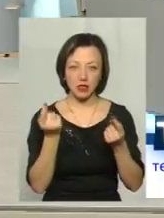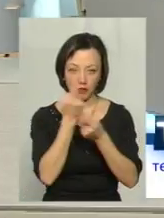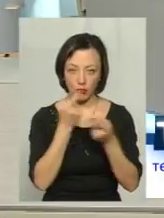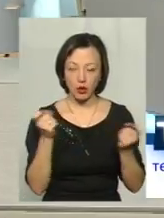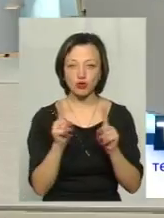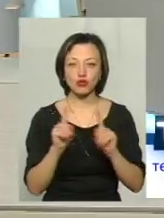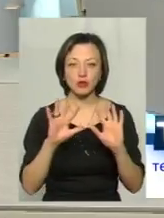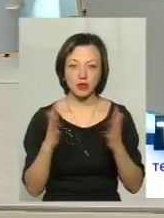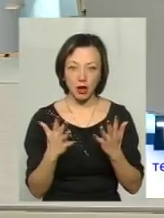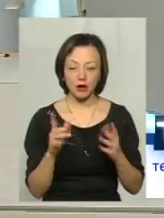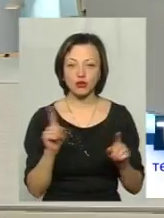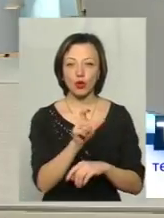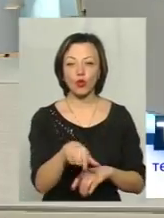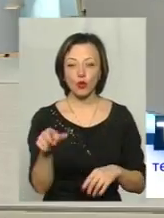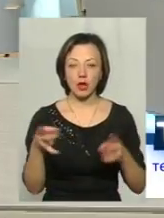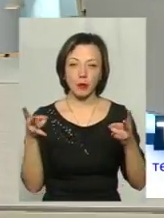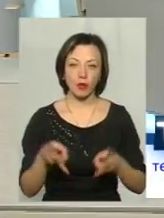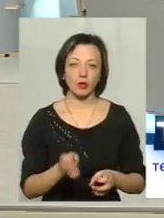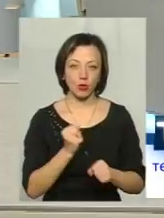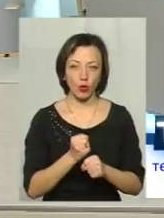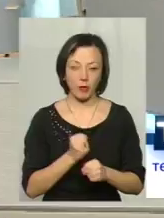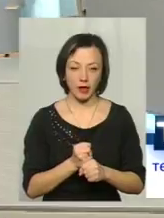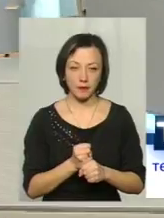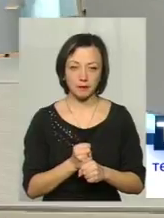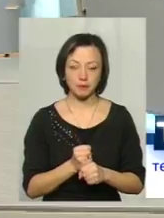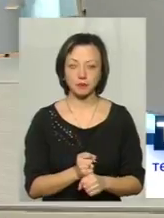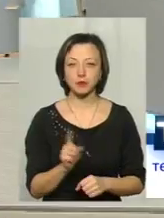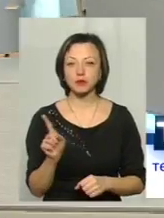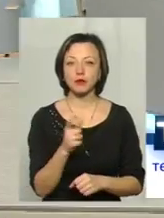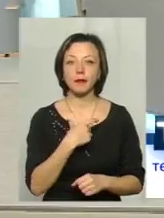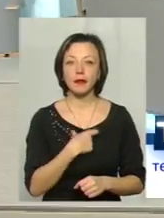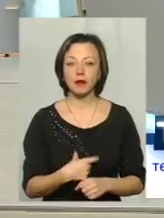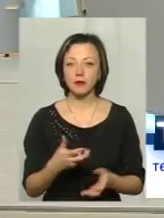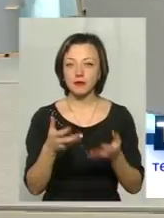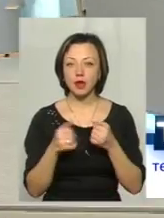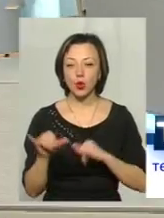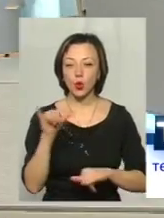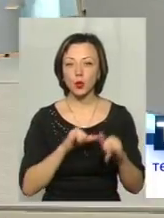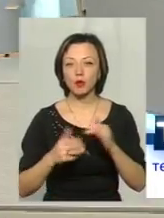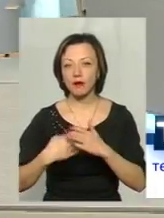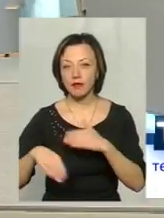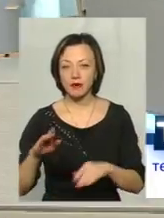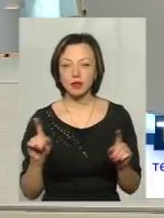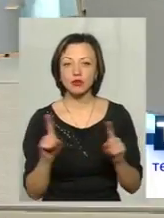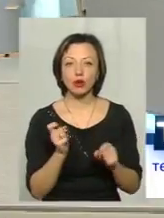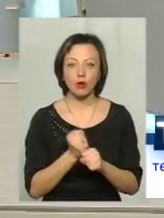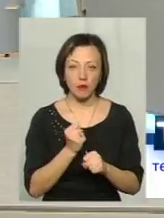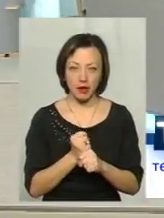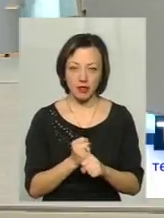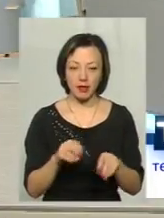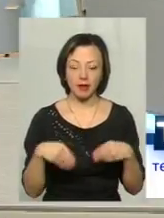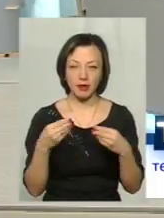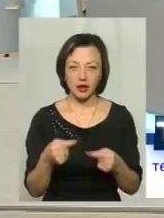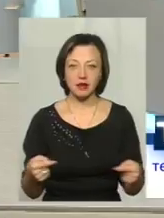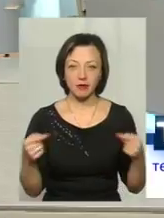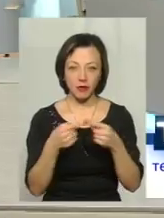що сталося і що людям необхідно робити. Що з собою взяти, куди вийти, що робити. Тобто надається